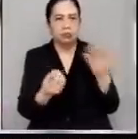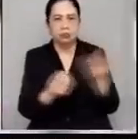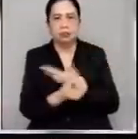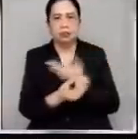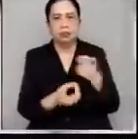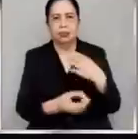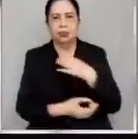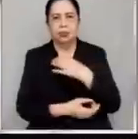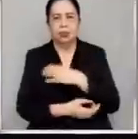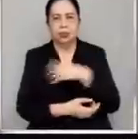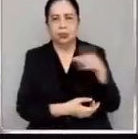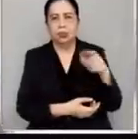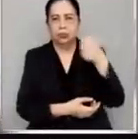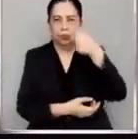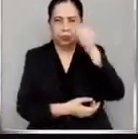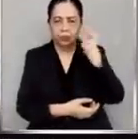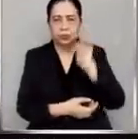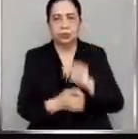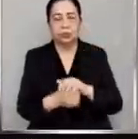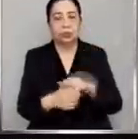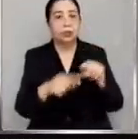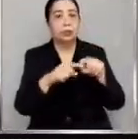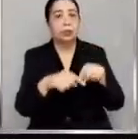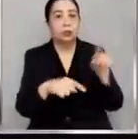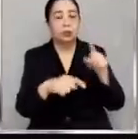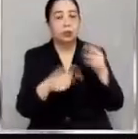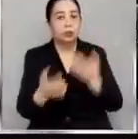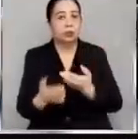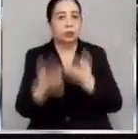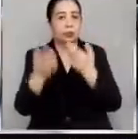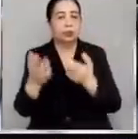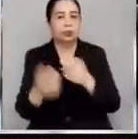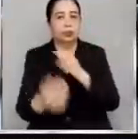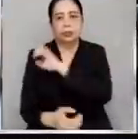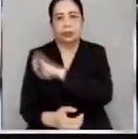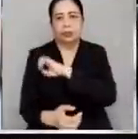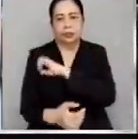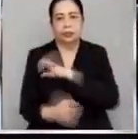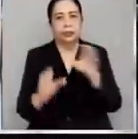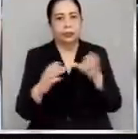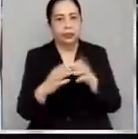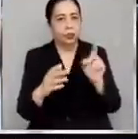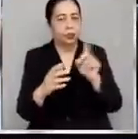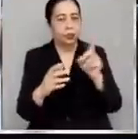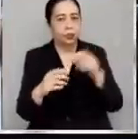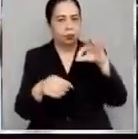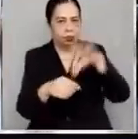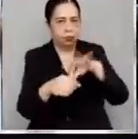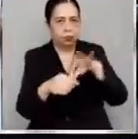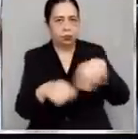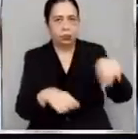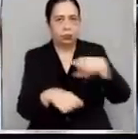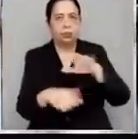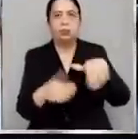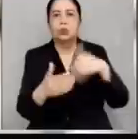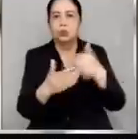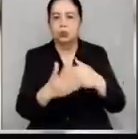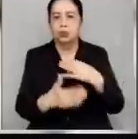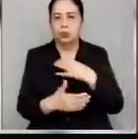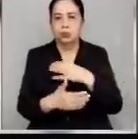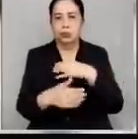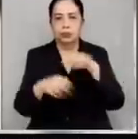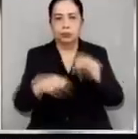si Temes. Depende yan sa rekomendasyon ng Ethics Committee at sa magiging botohan ng lahat ng kongresista sa plenaryo.